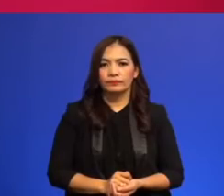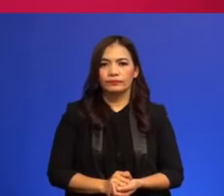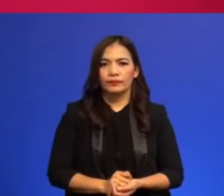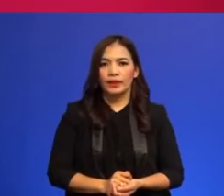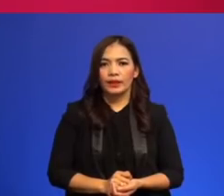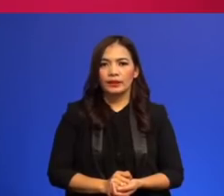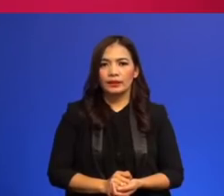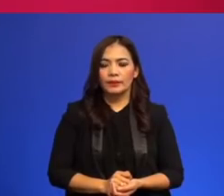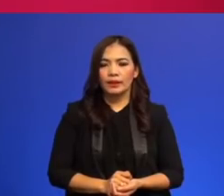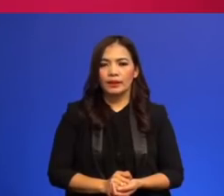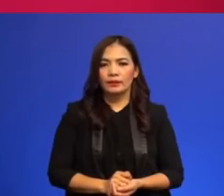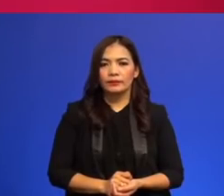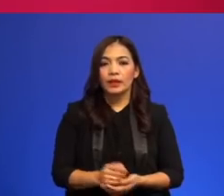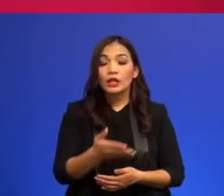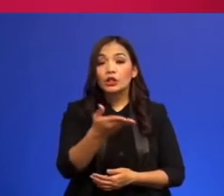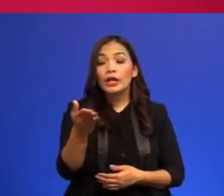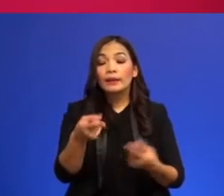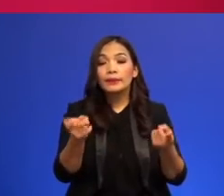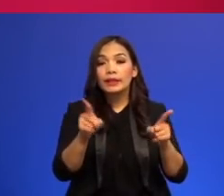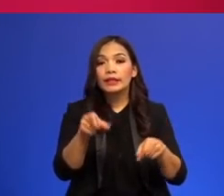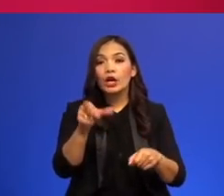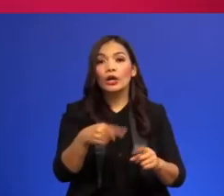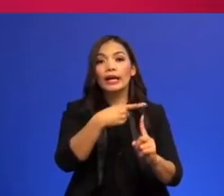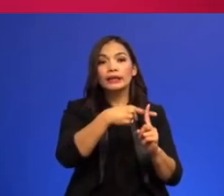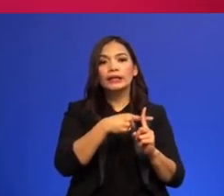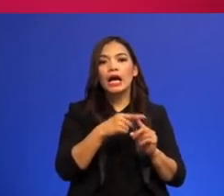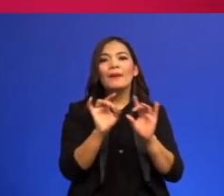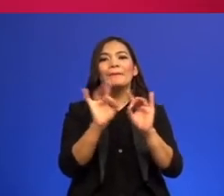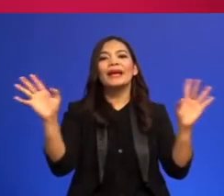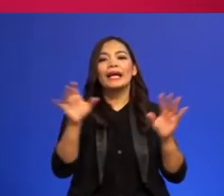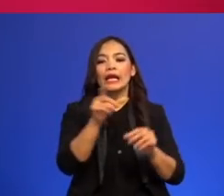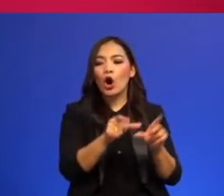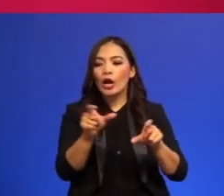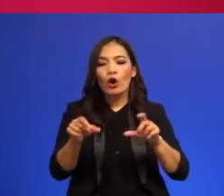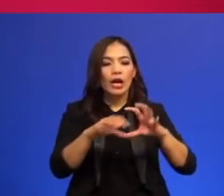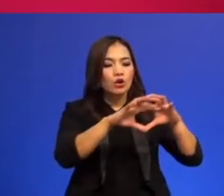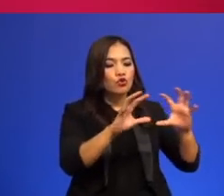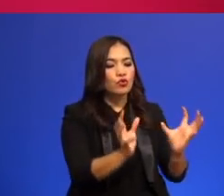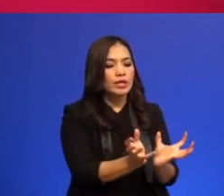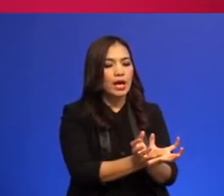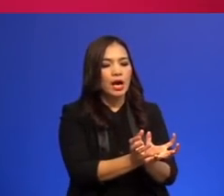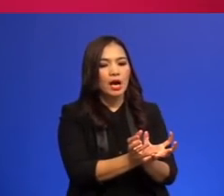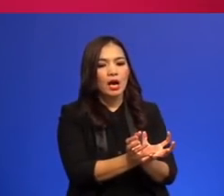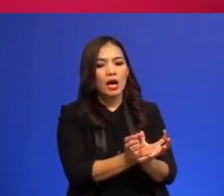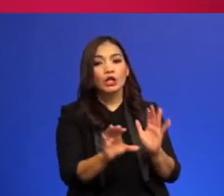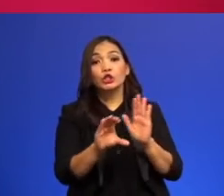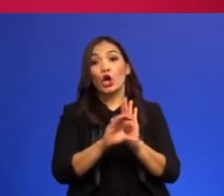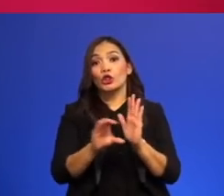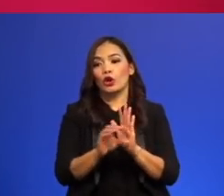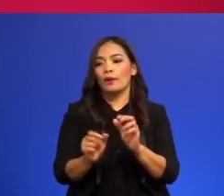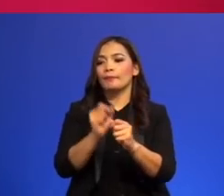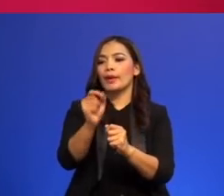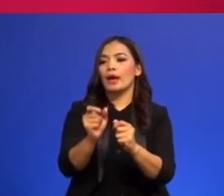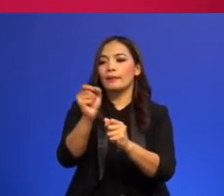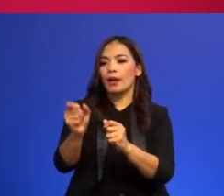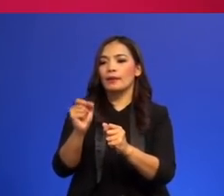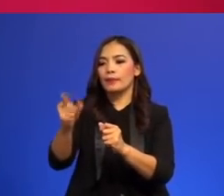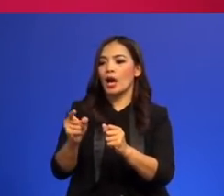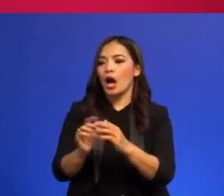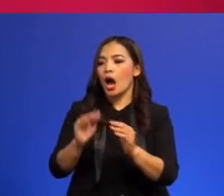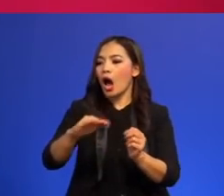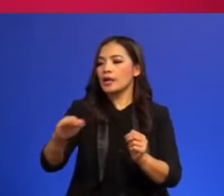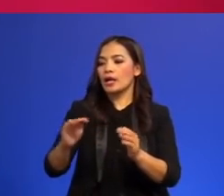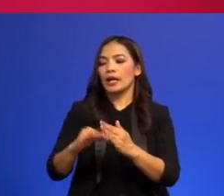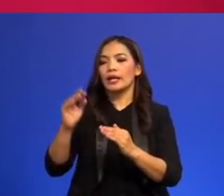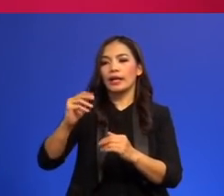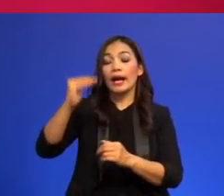saudara jadi orang Kristen harus beda dengan anak dunia. Jangan mentang-mentang membiayai ponakan anak dari kakak lalu